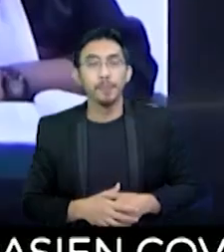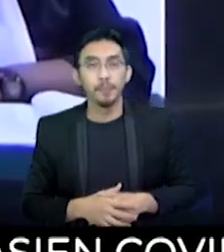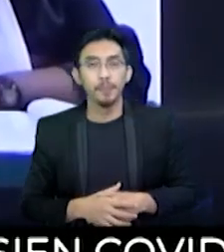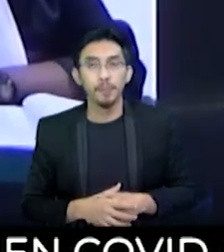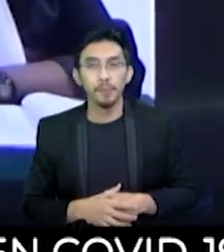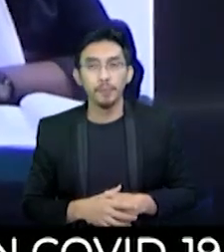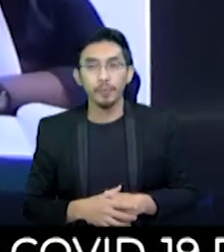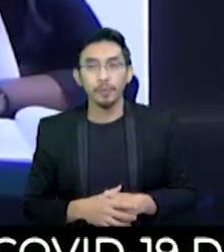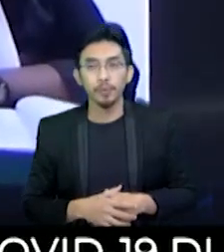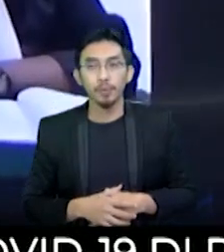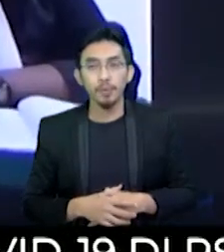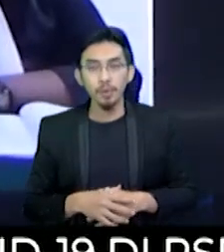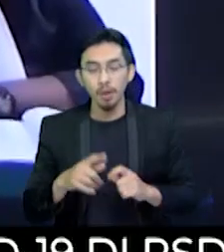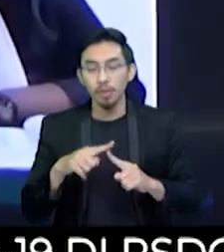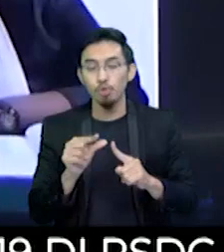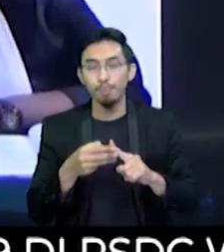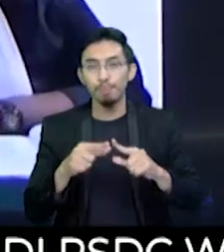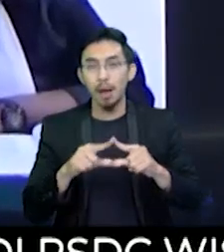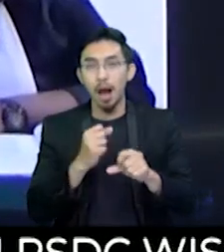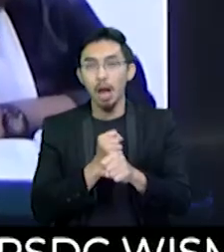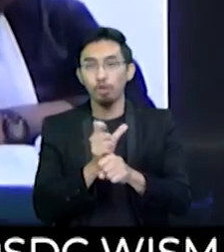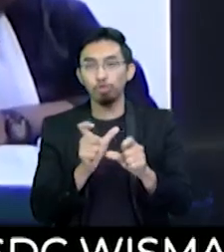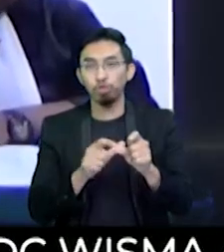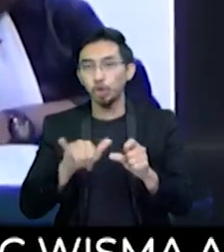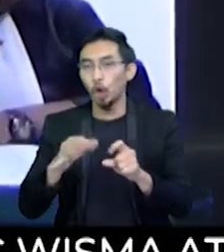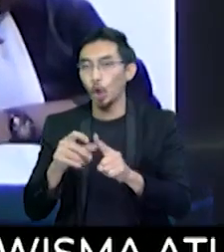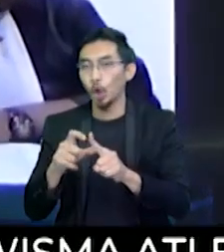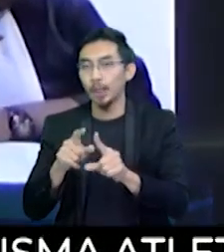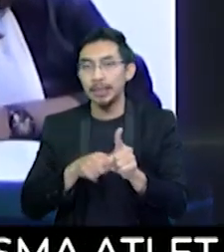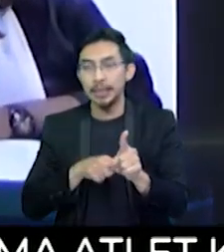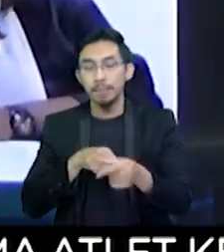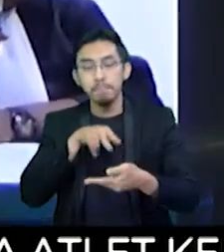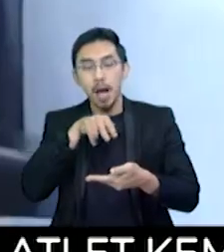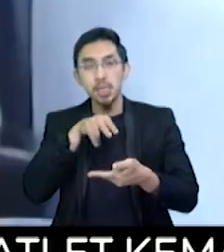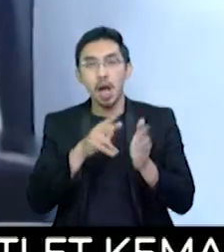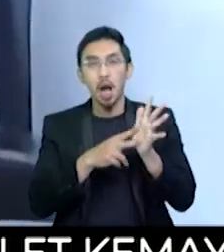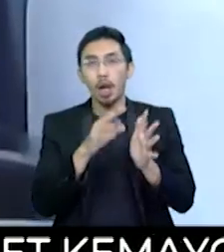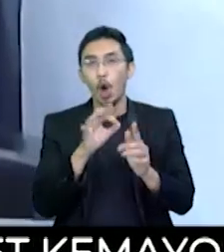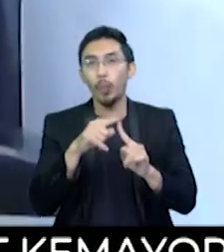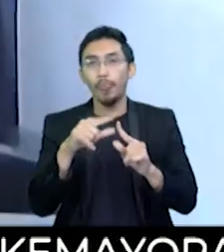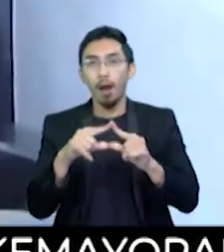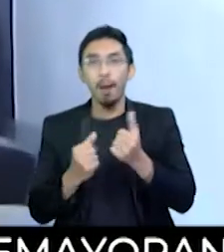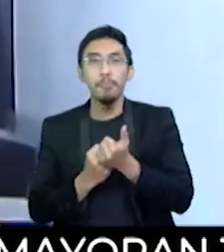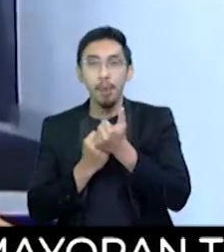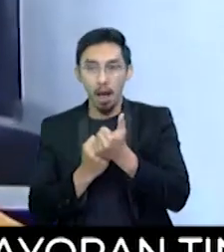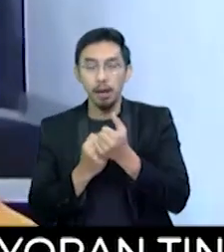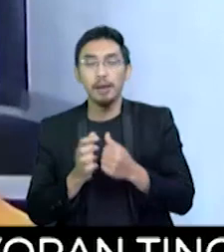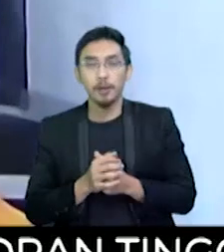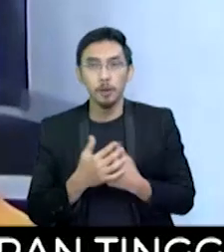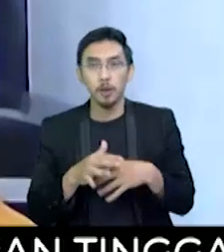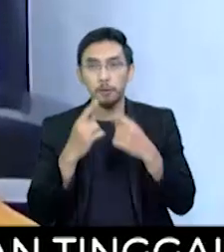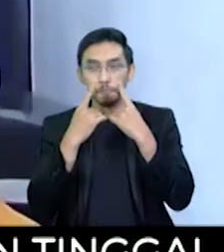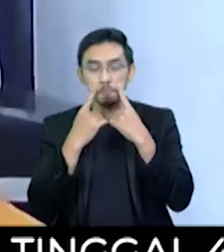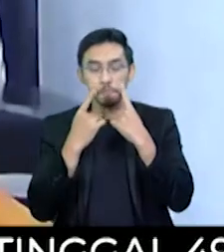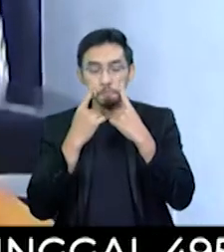Terdakwa Tubagus Jodi menangis saat membacakan nota pembelaan dalam sidang kasus kecelakaan yang menewaskan artis Vanessa Angel dan suami di Pengadilan